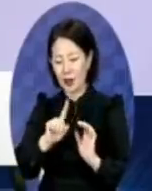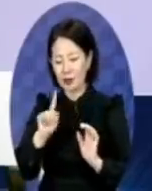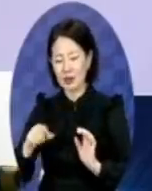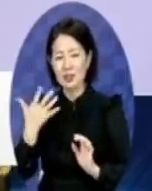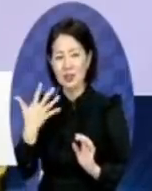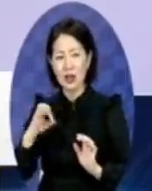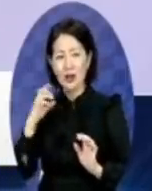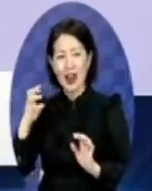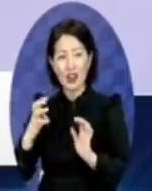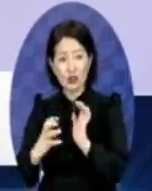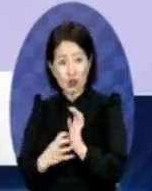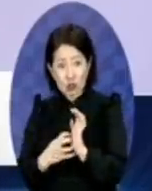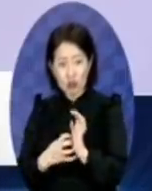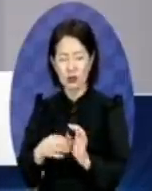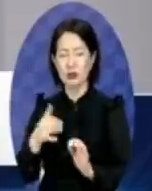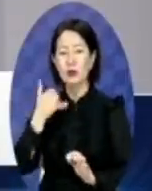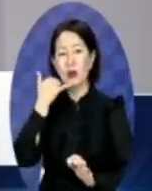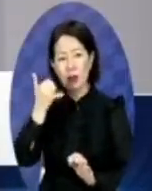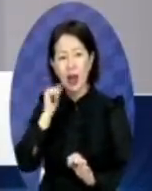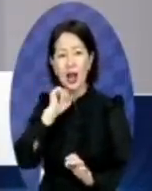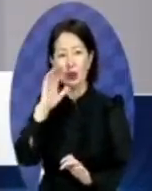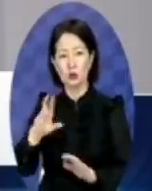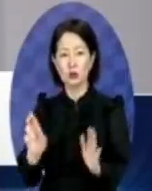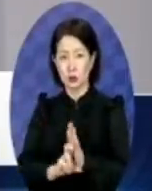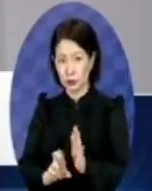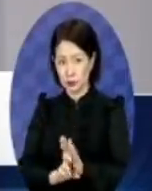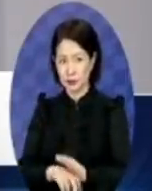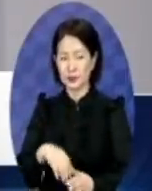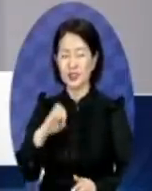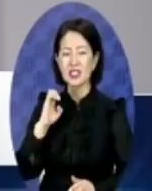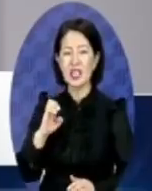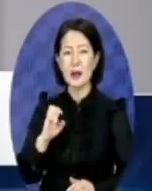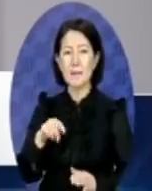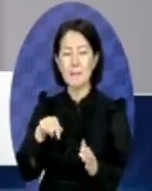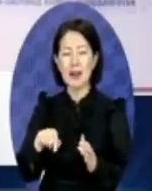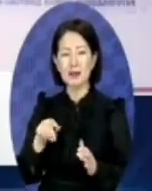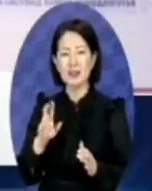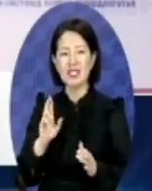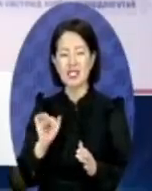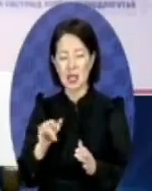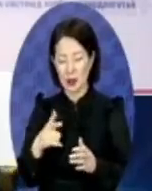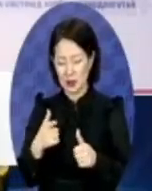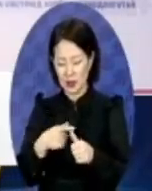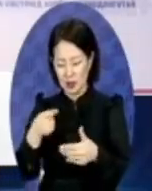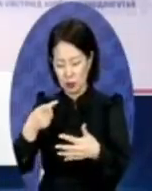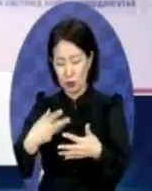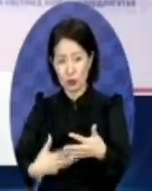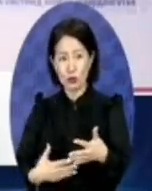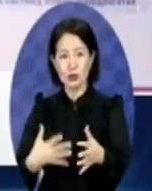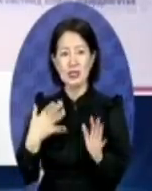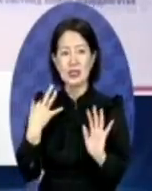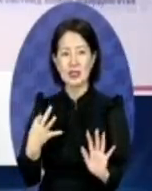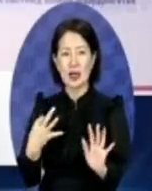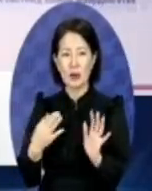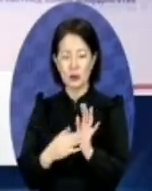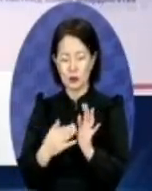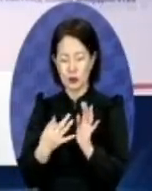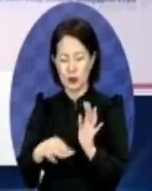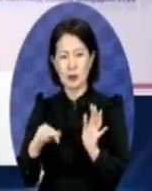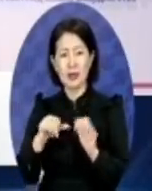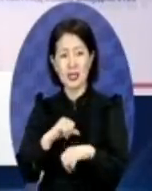70-11-50-19 дугаараас иргэн та асуух боломжтой юм байна. И баримт цэг эмэнд өнгөрсөн жил бүртгүүлсэн 808,000 иргэн